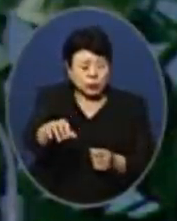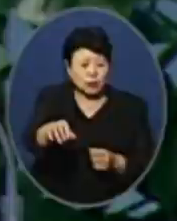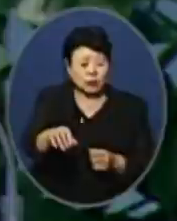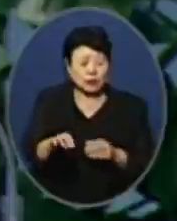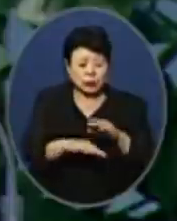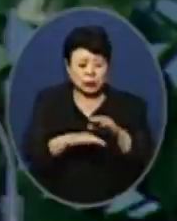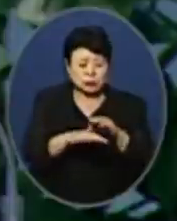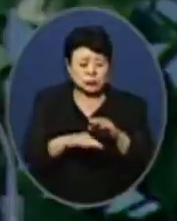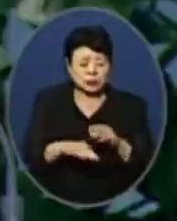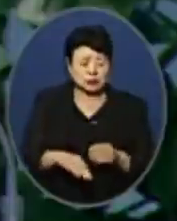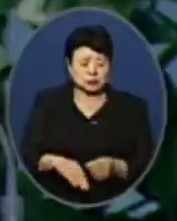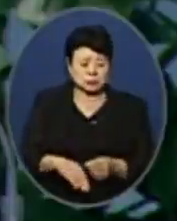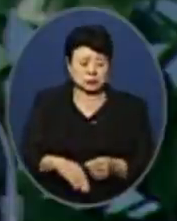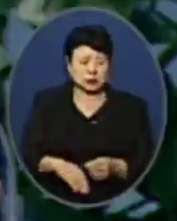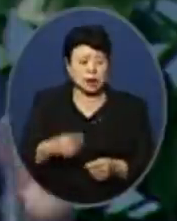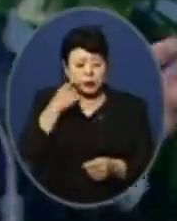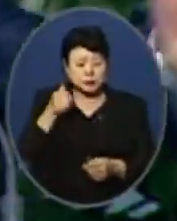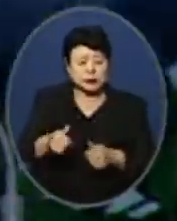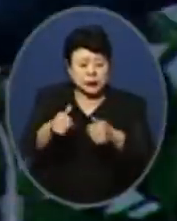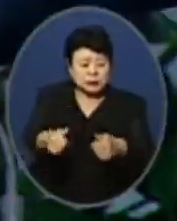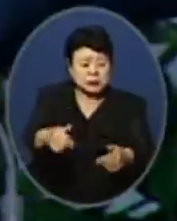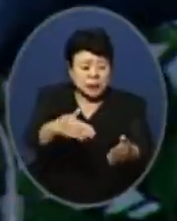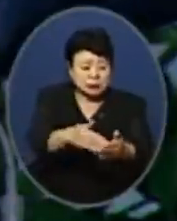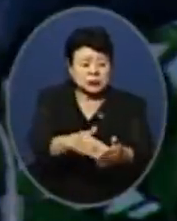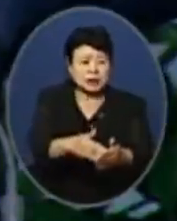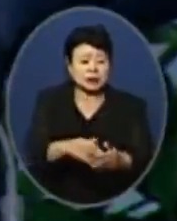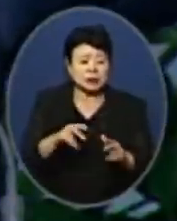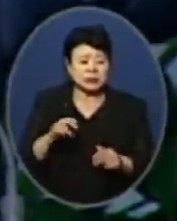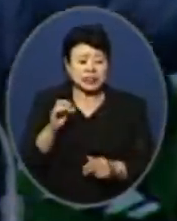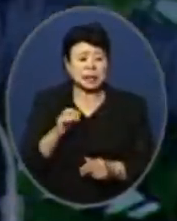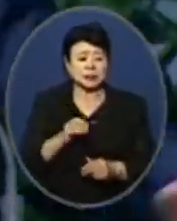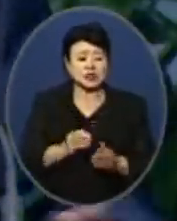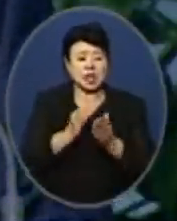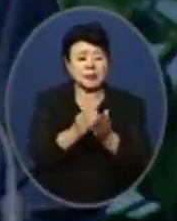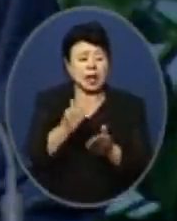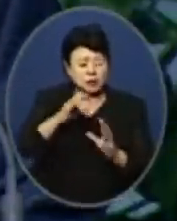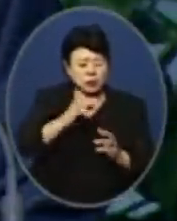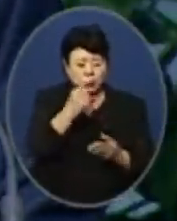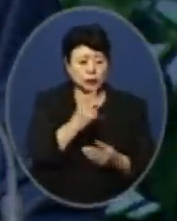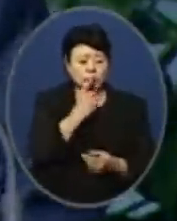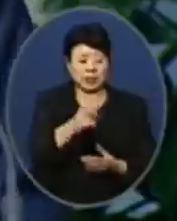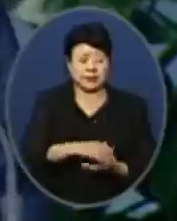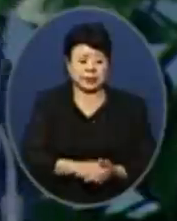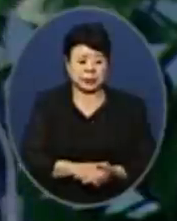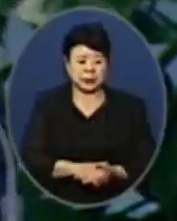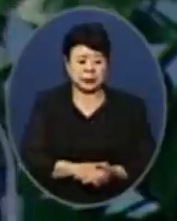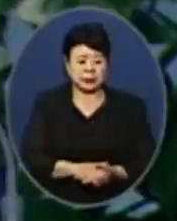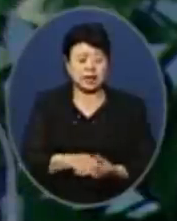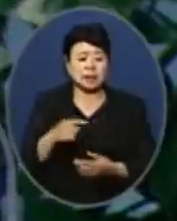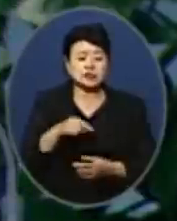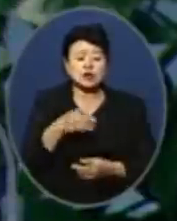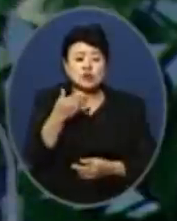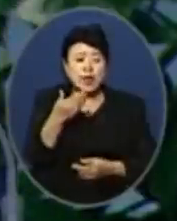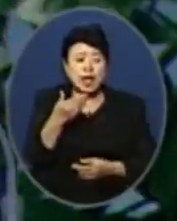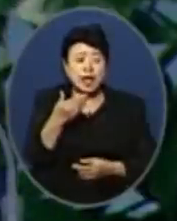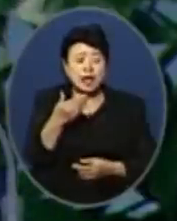장모 장인한테 인사드리고 이제 캘리포니아에 와서 배 타고 한국에 올라 그랬는데, 그게